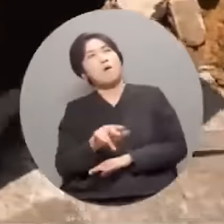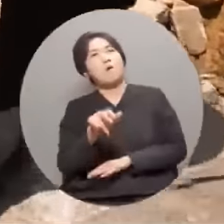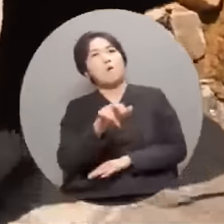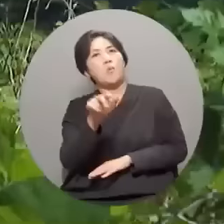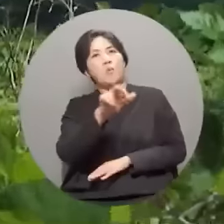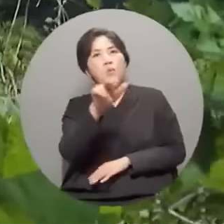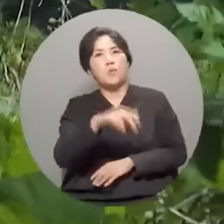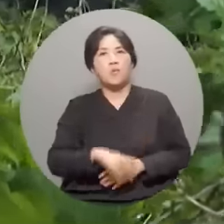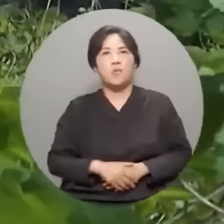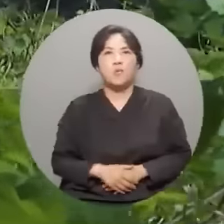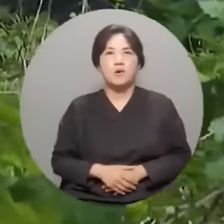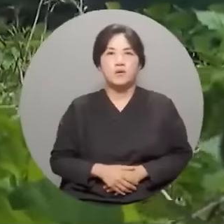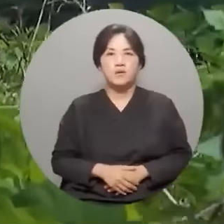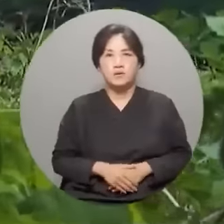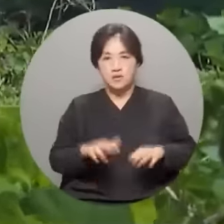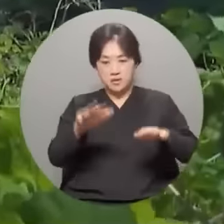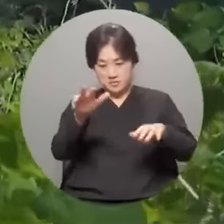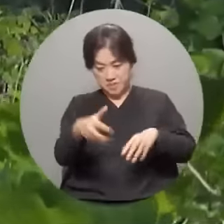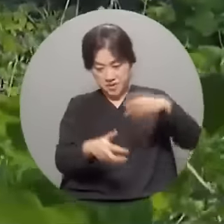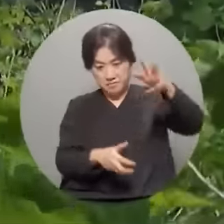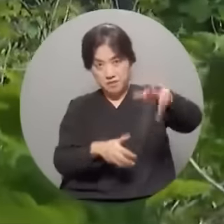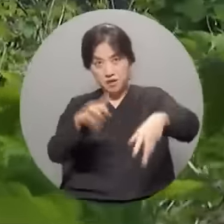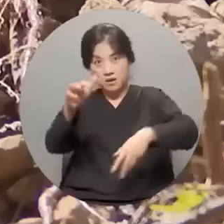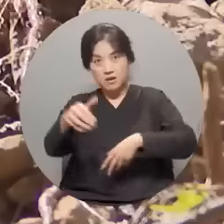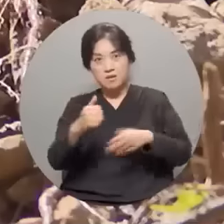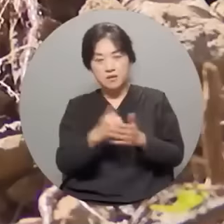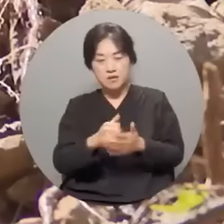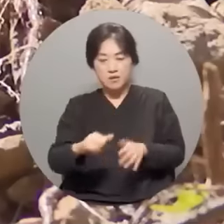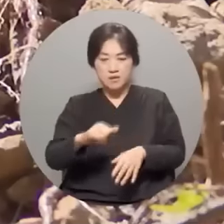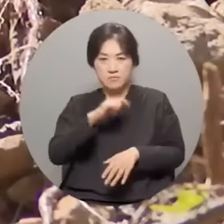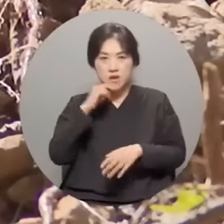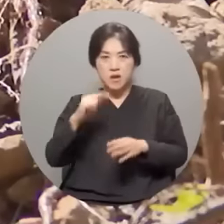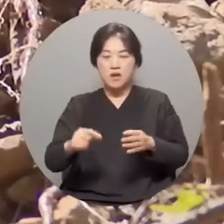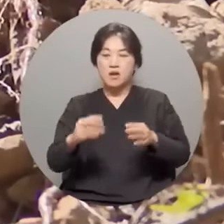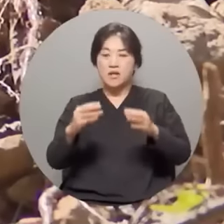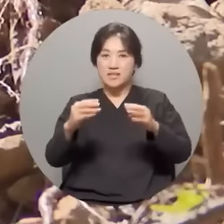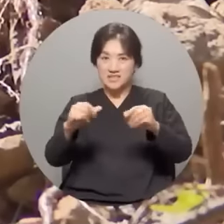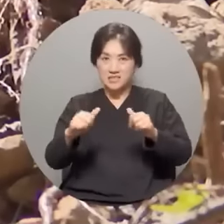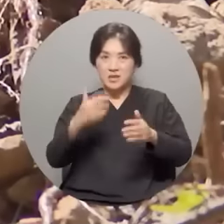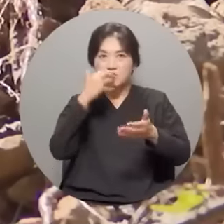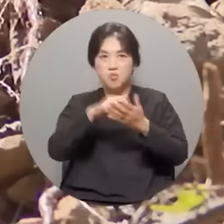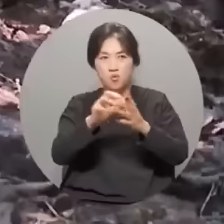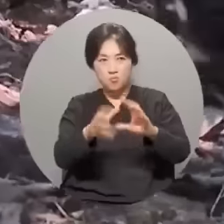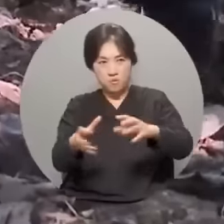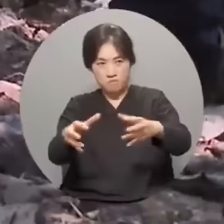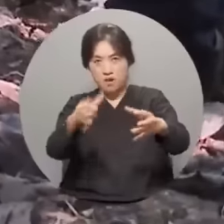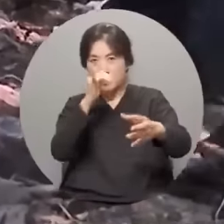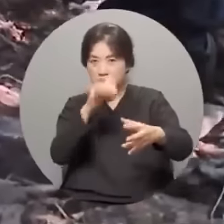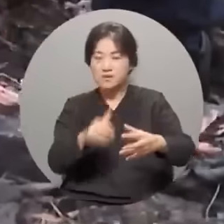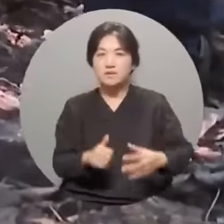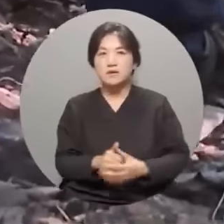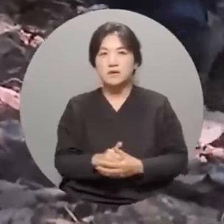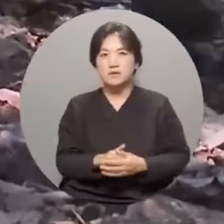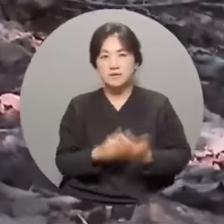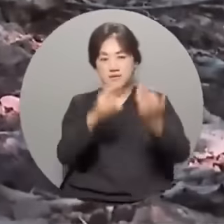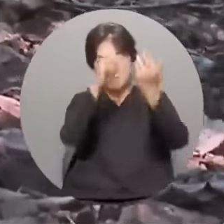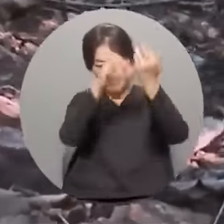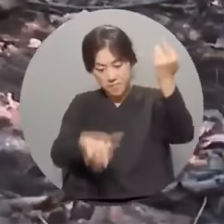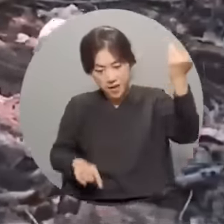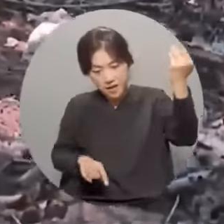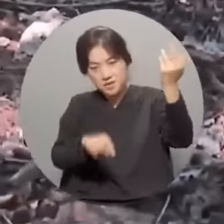파르네 군데군데 파인 곳엔 벌건 흙과 돌덩이들이 모습을 그대로 드러냈습니다 그렇게 산사태 시작